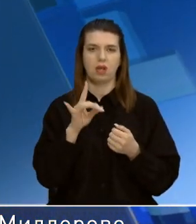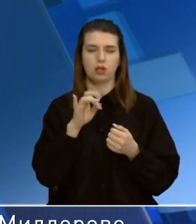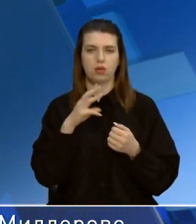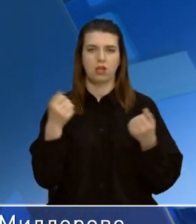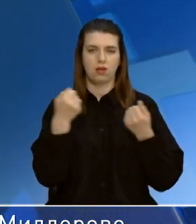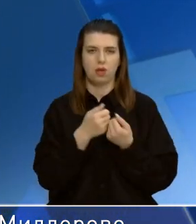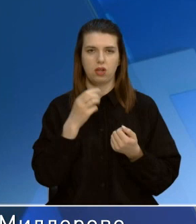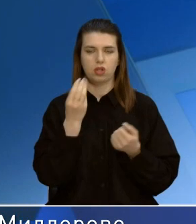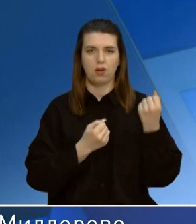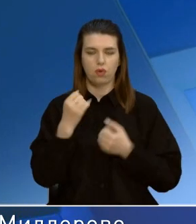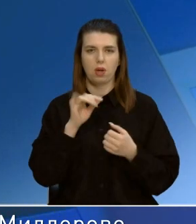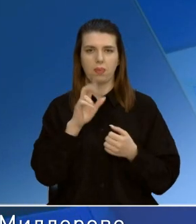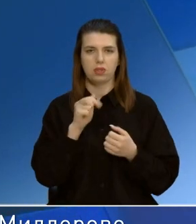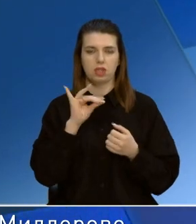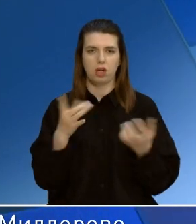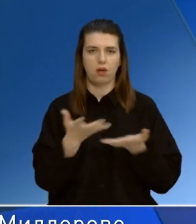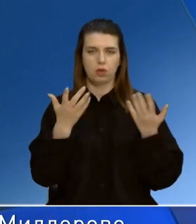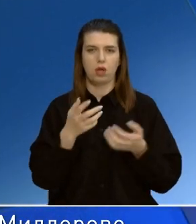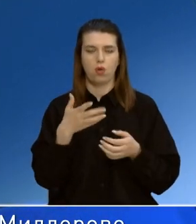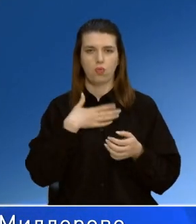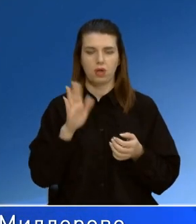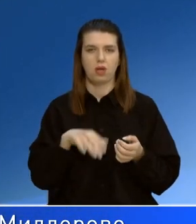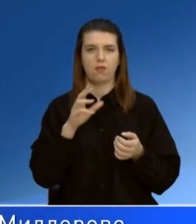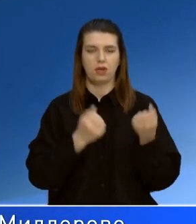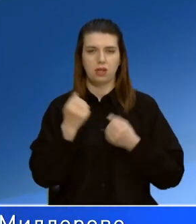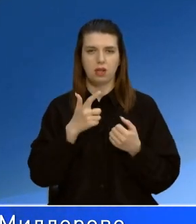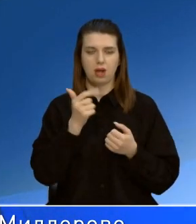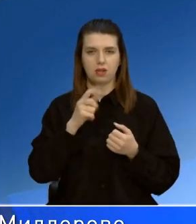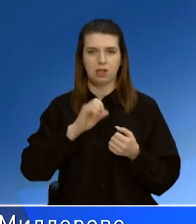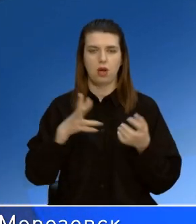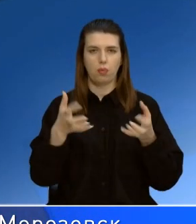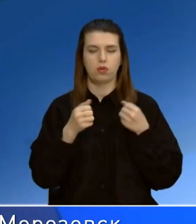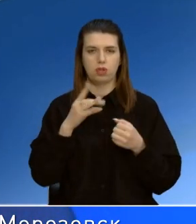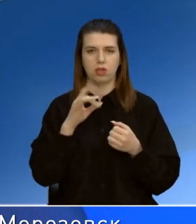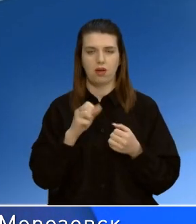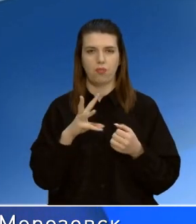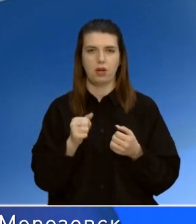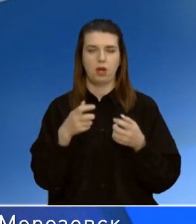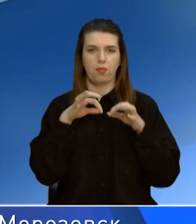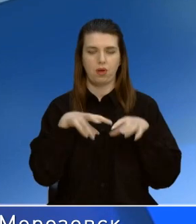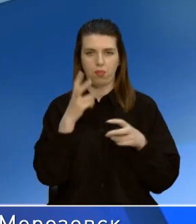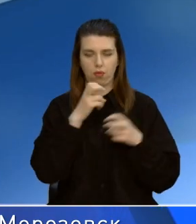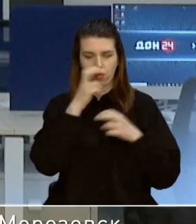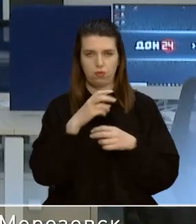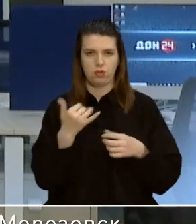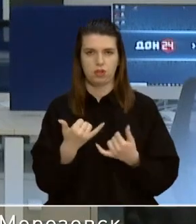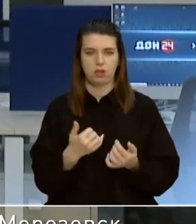результате столкновения шофер и пассажир легковушки погибли. Водитель «Газели» получил травмы. Проводится